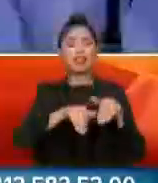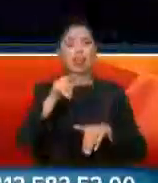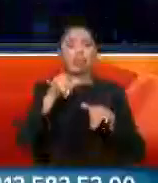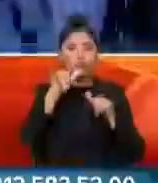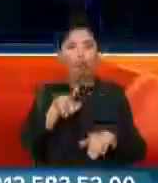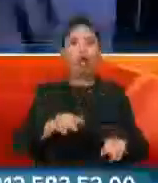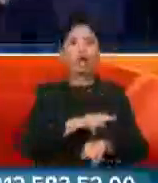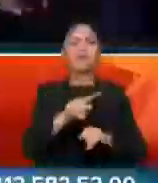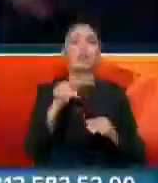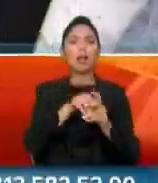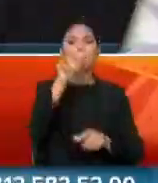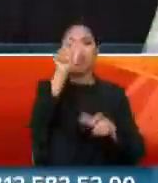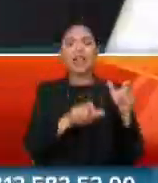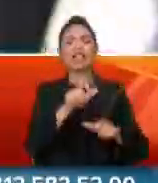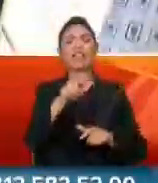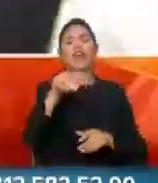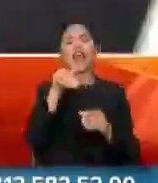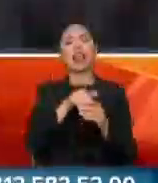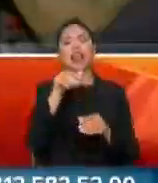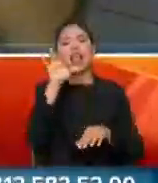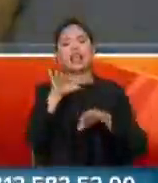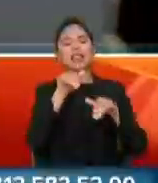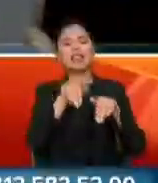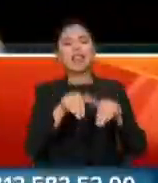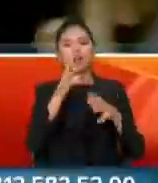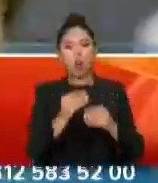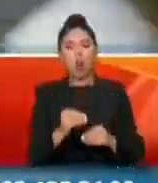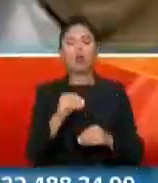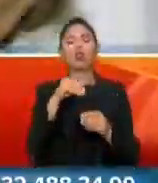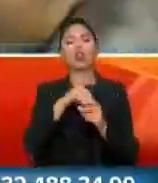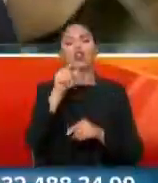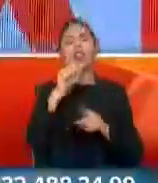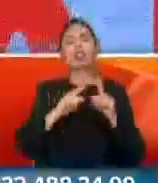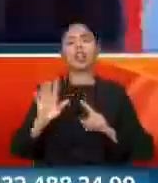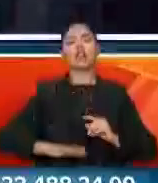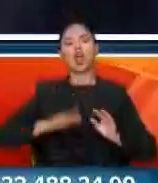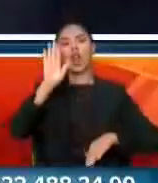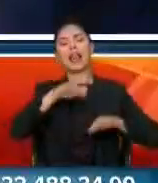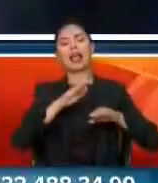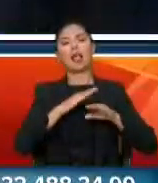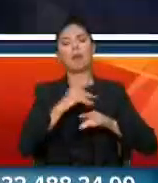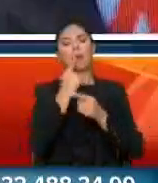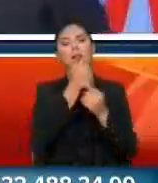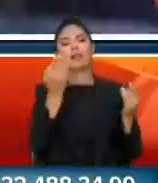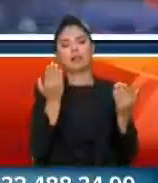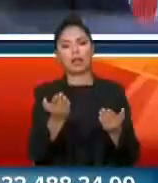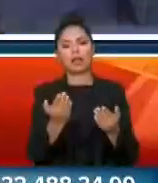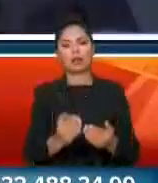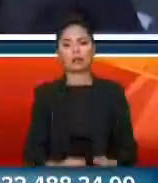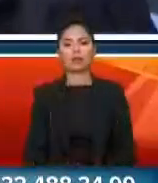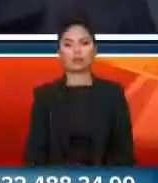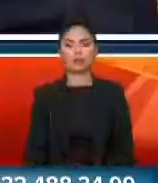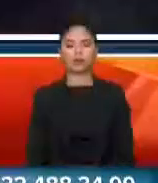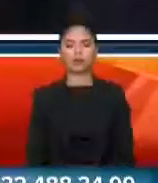zamanda milletvekili seçimi de olduğu için Kılıçdaroğlu için kampanya yapıldığını belirtti. Önceden bana destek olanları